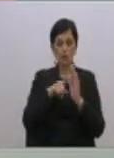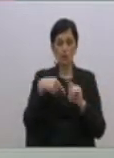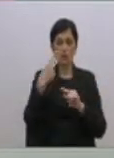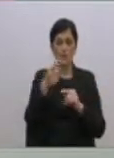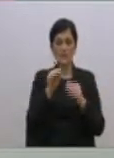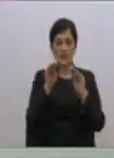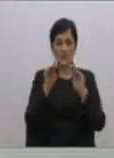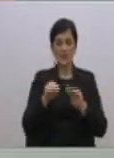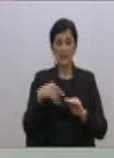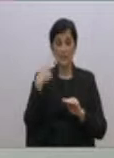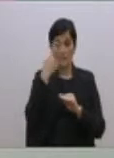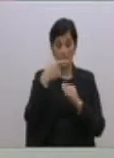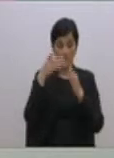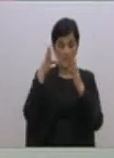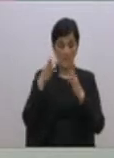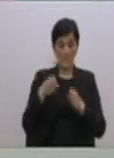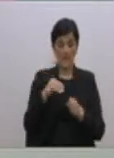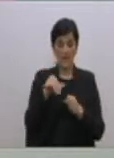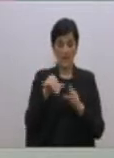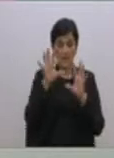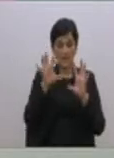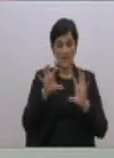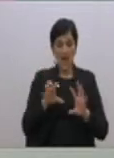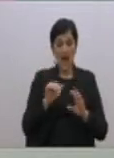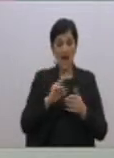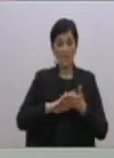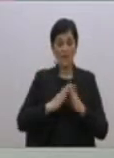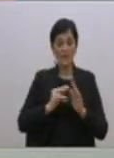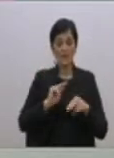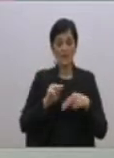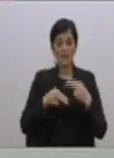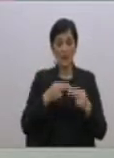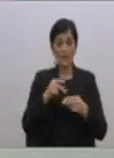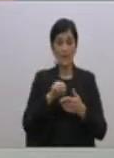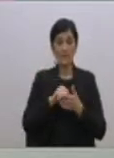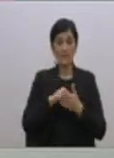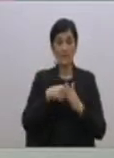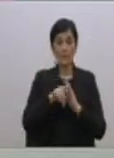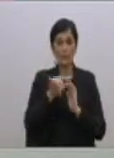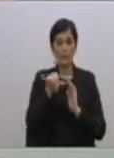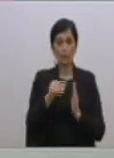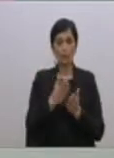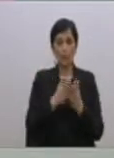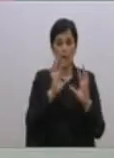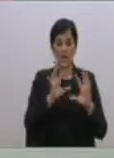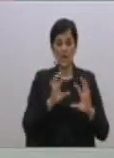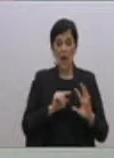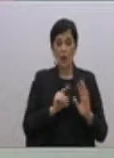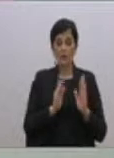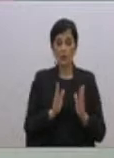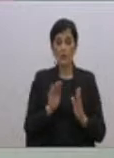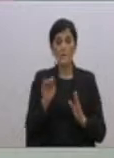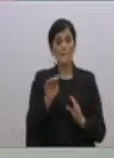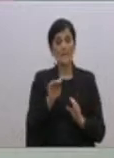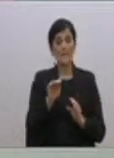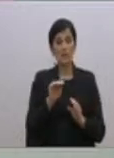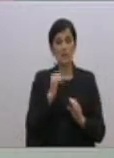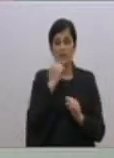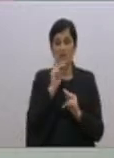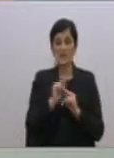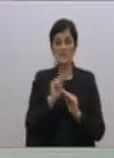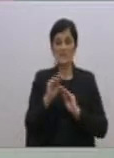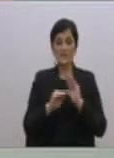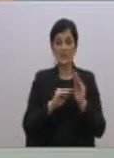redacție. Piri romasați, canonis, ar sahărcecul, le băutie, toi, bisaputul, zecaci, am canonit, gansas cu fizicul, Infrastructura